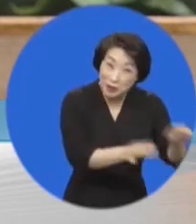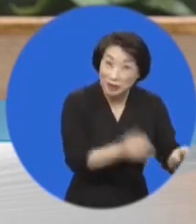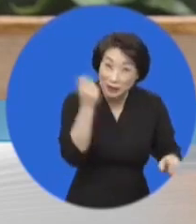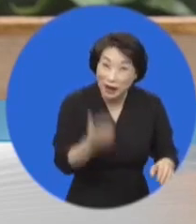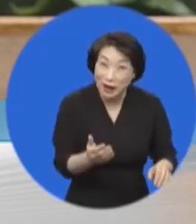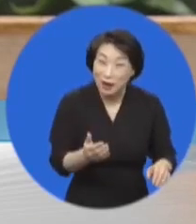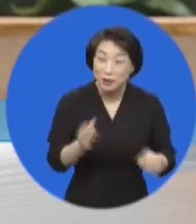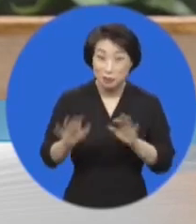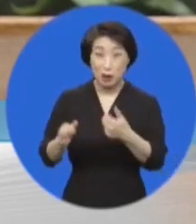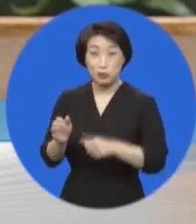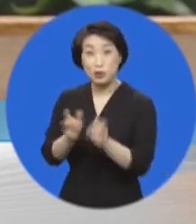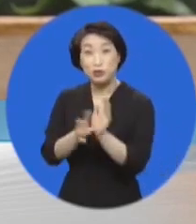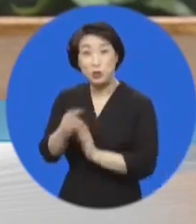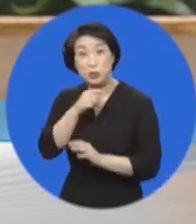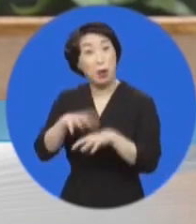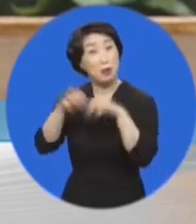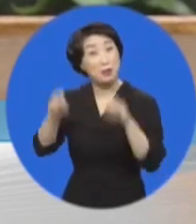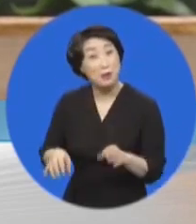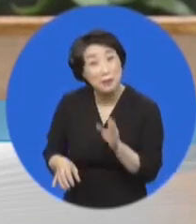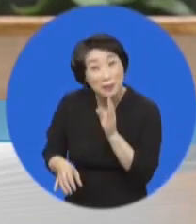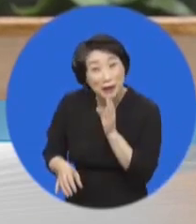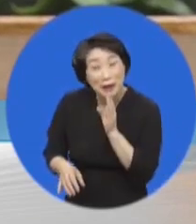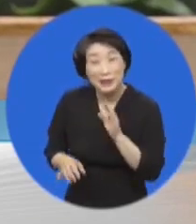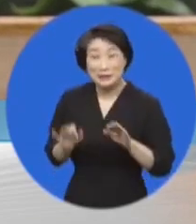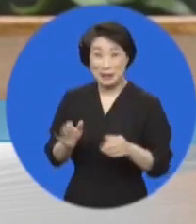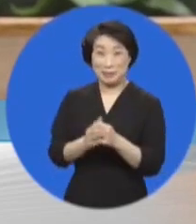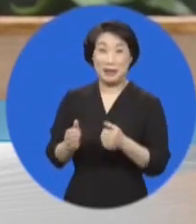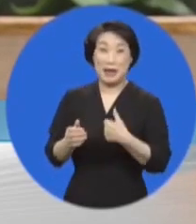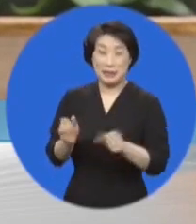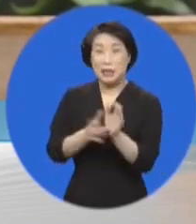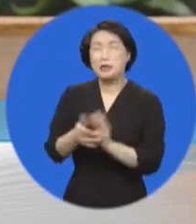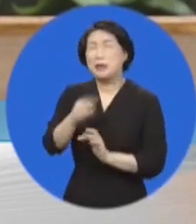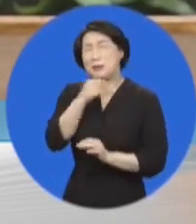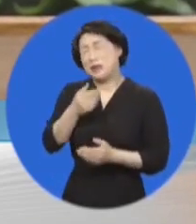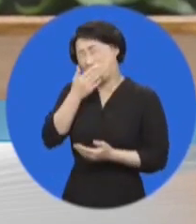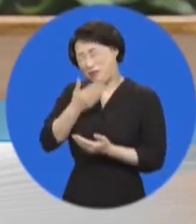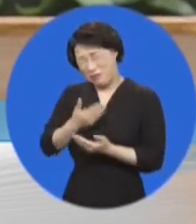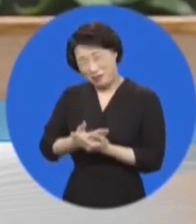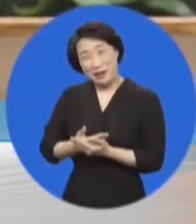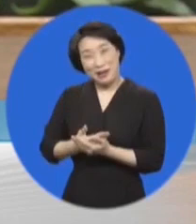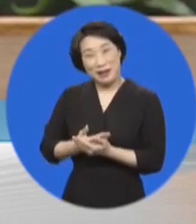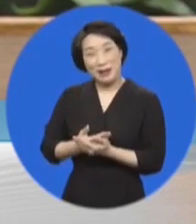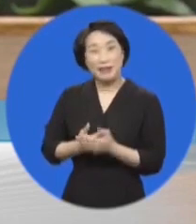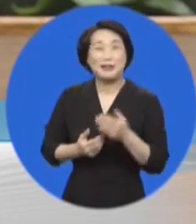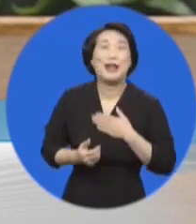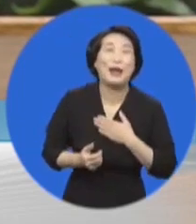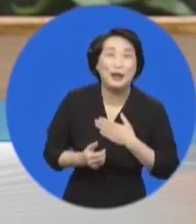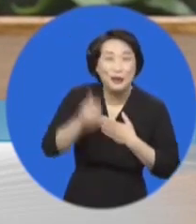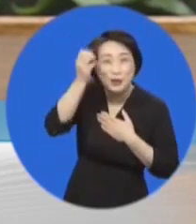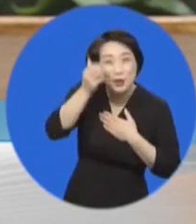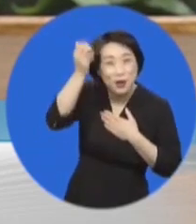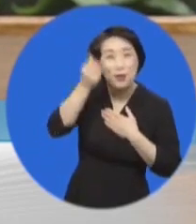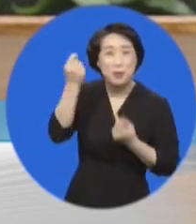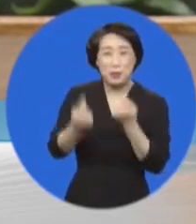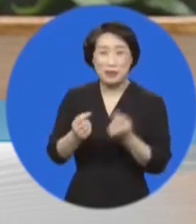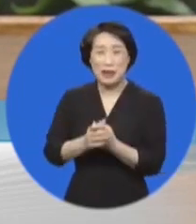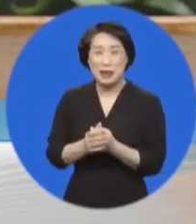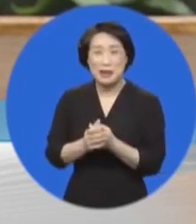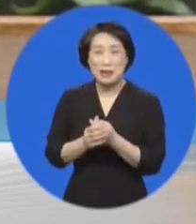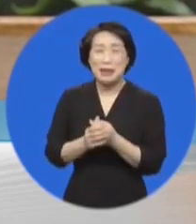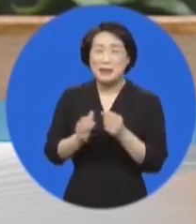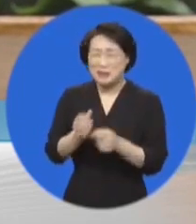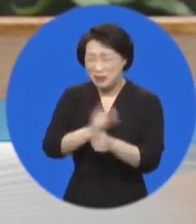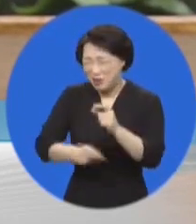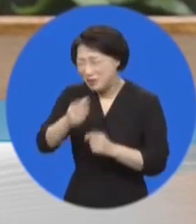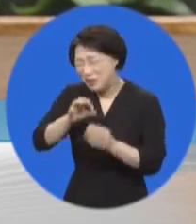피가 헛것이잖아. 그래서 아들의 피가 소중하기에 내 영혼보다 1억만 배